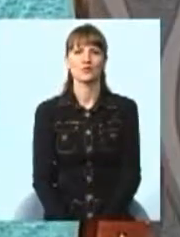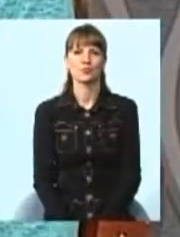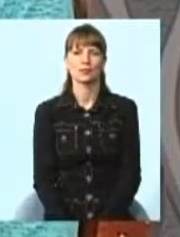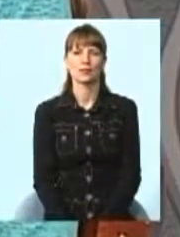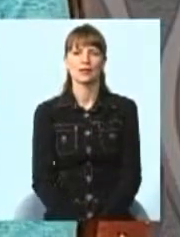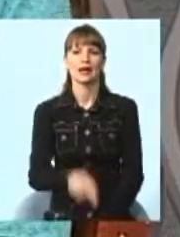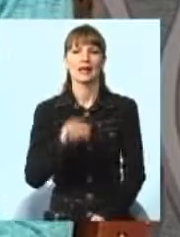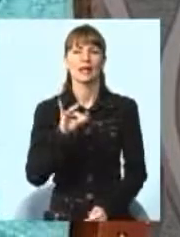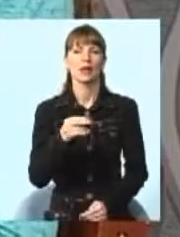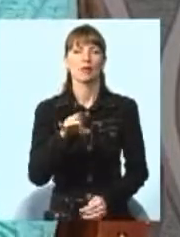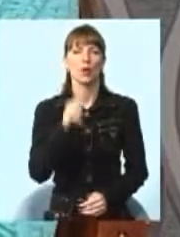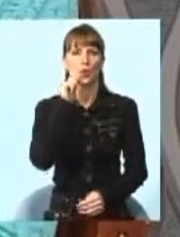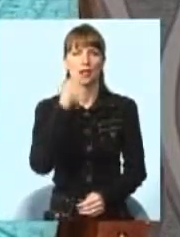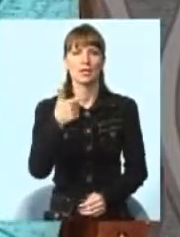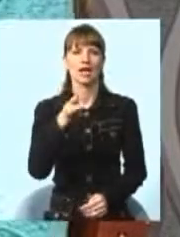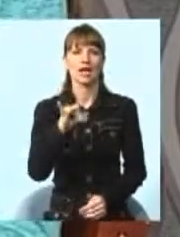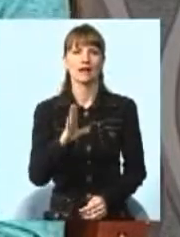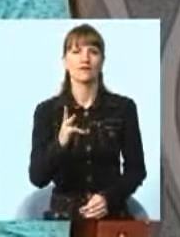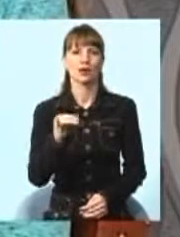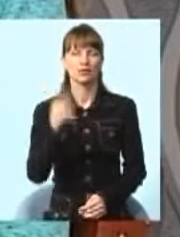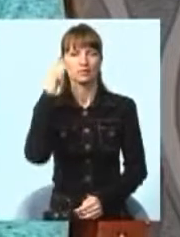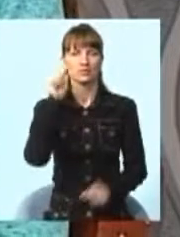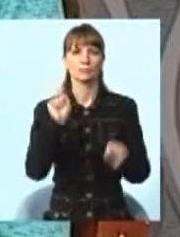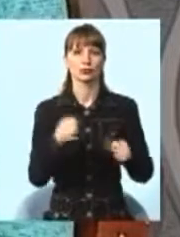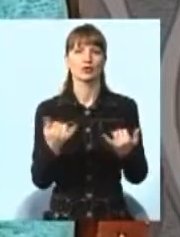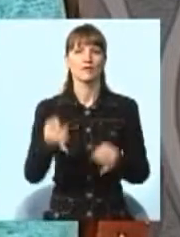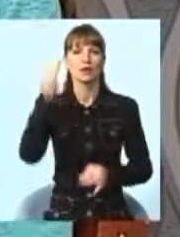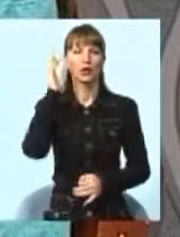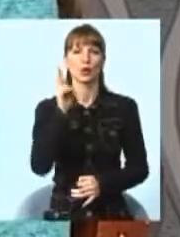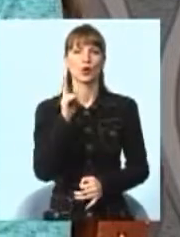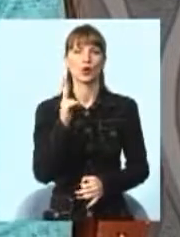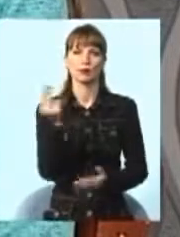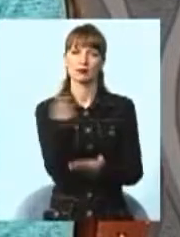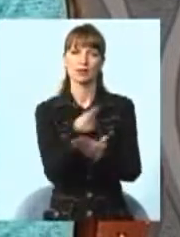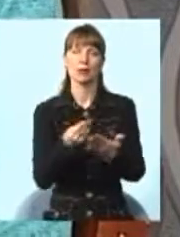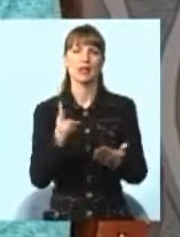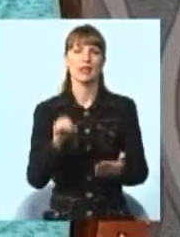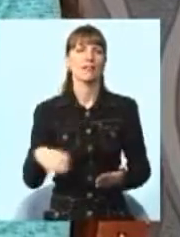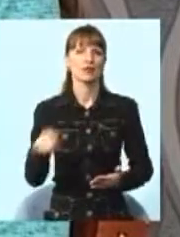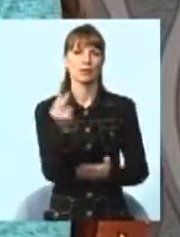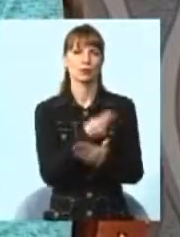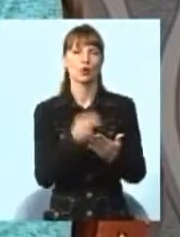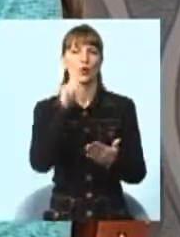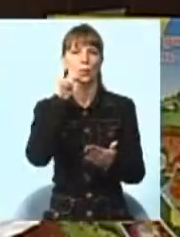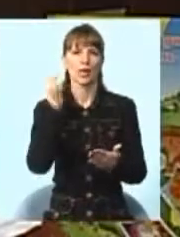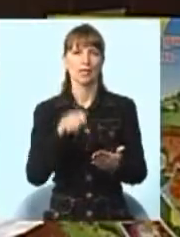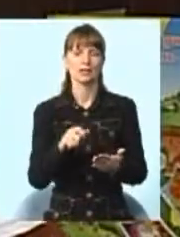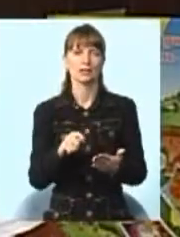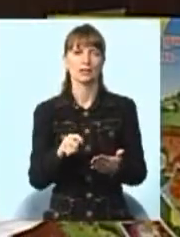про українську гривню. Так. До речі, чи знаєш ти взагалі, зможеш зараз згадати, хто зображений на всіх купюрах українських?